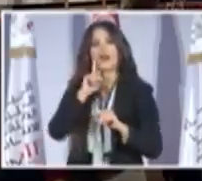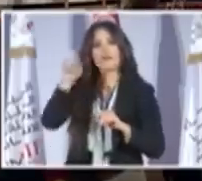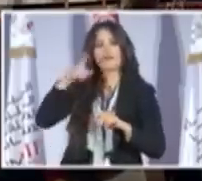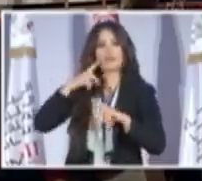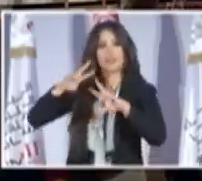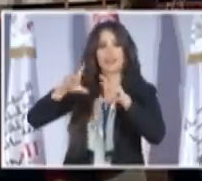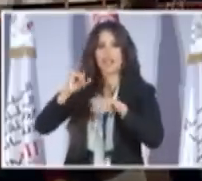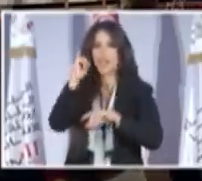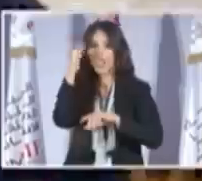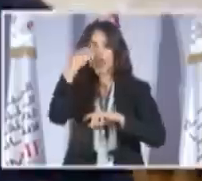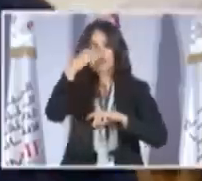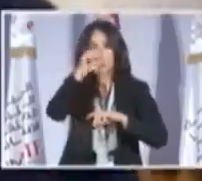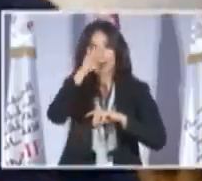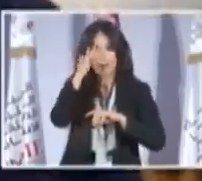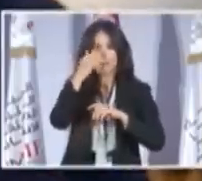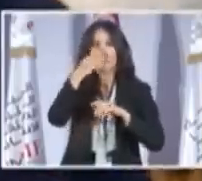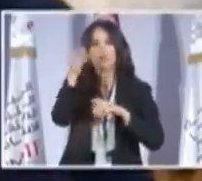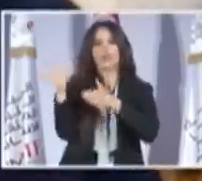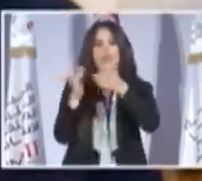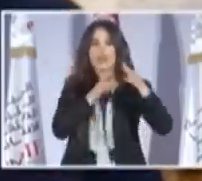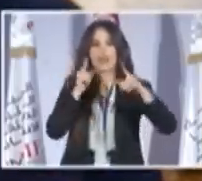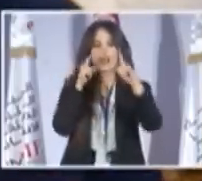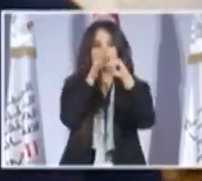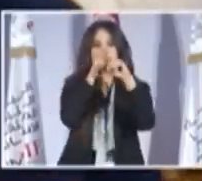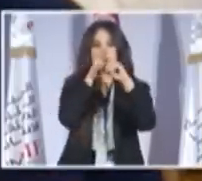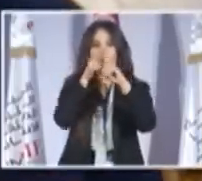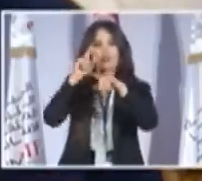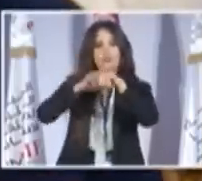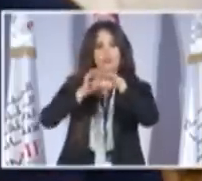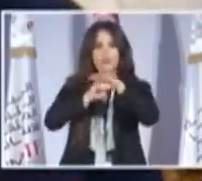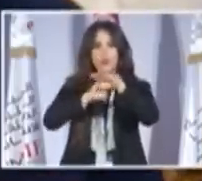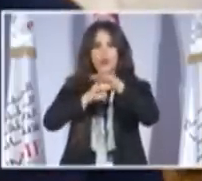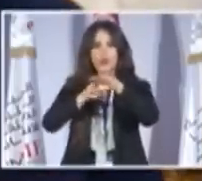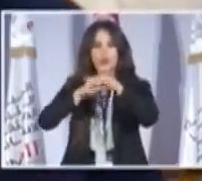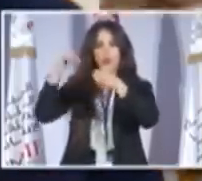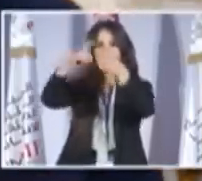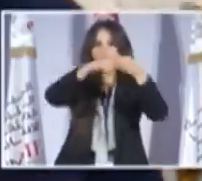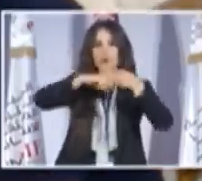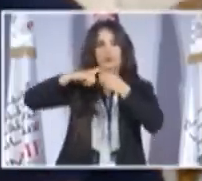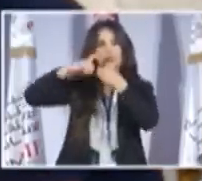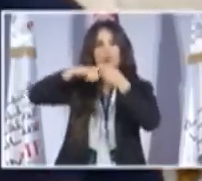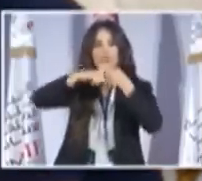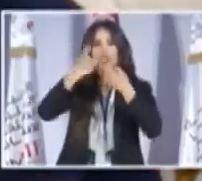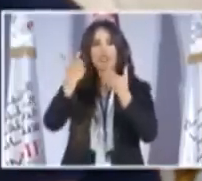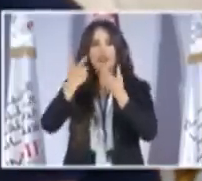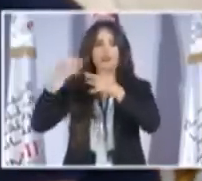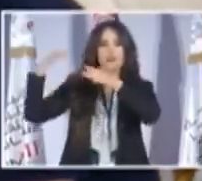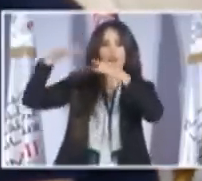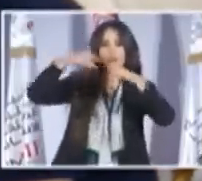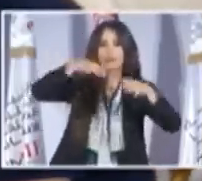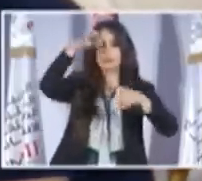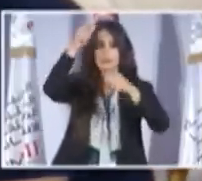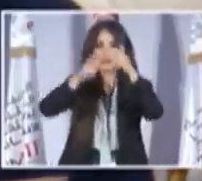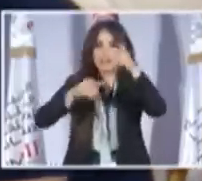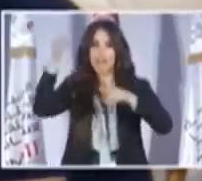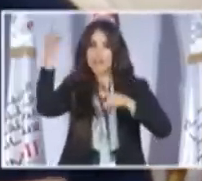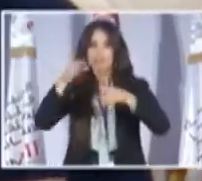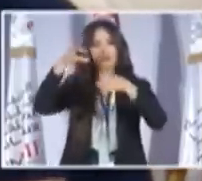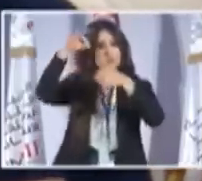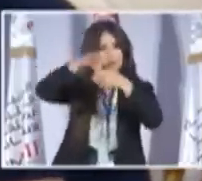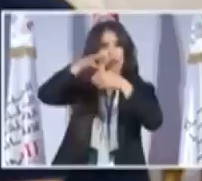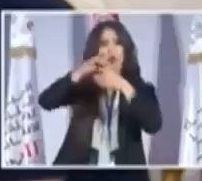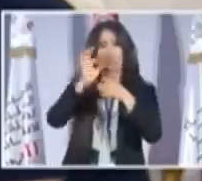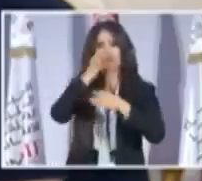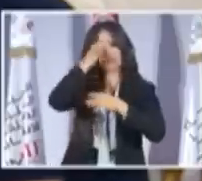يتعلق فيما يخص المشاركه الاقبال على مراكز الاقتراع في الانساني النسبه مقبوله